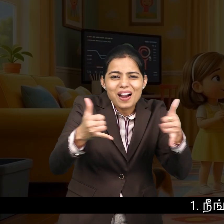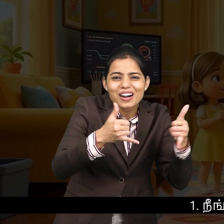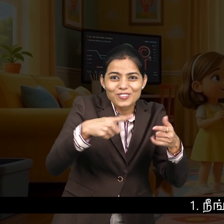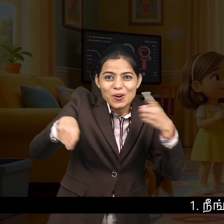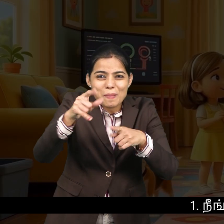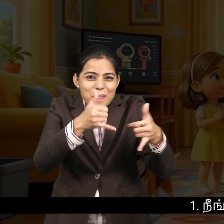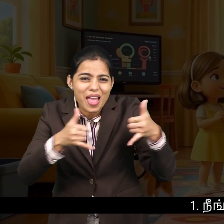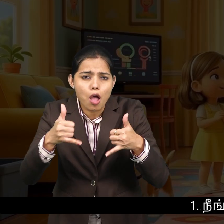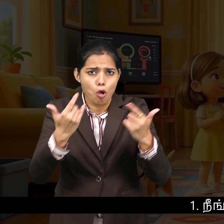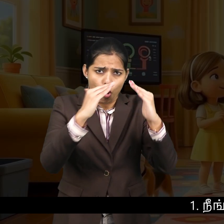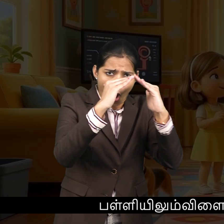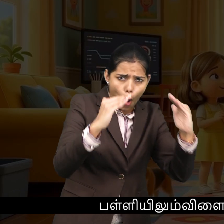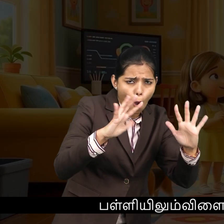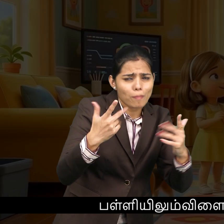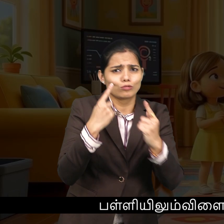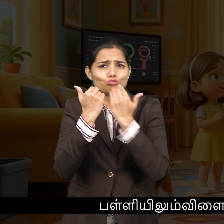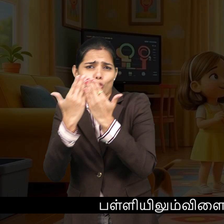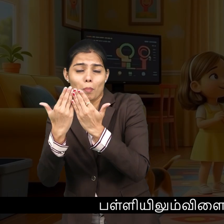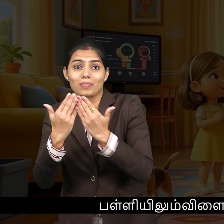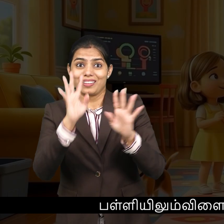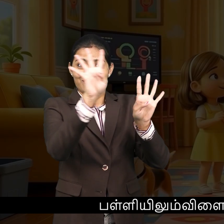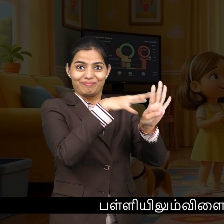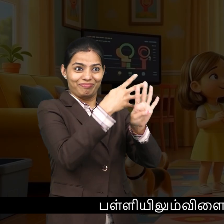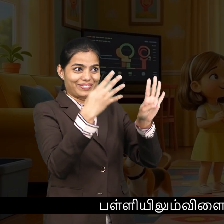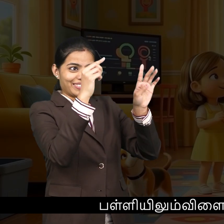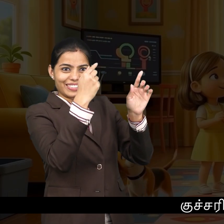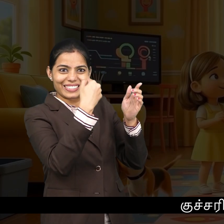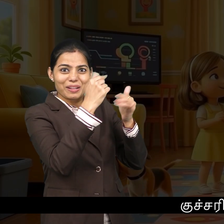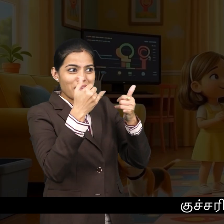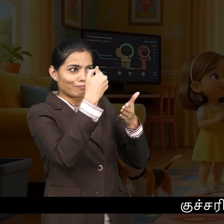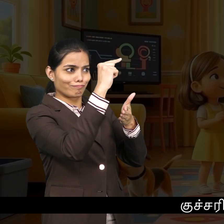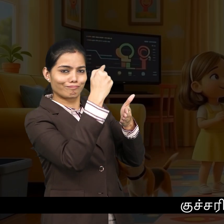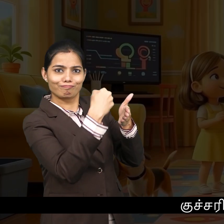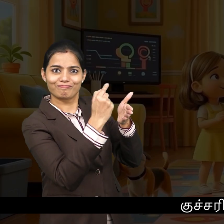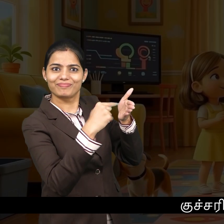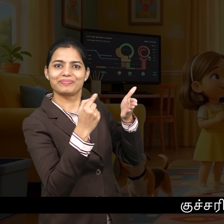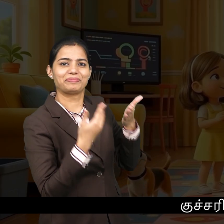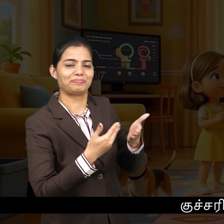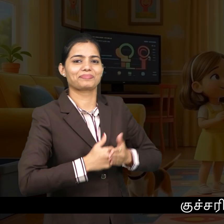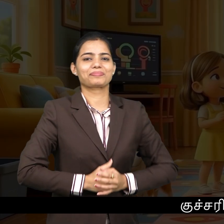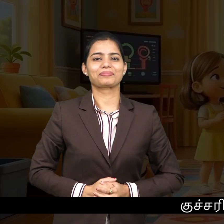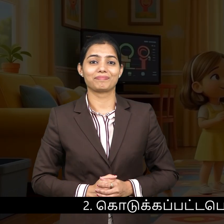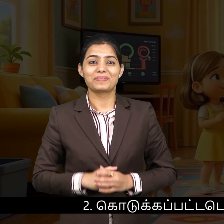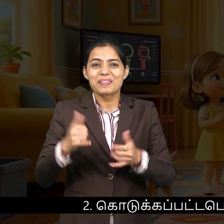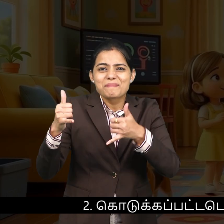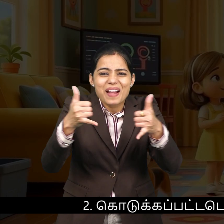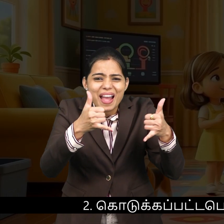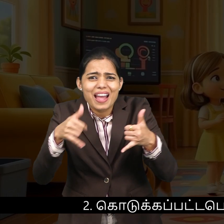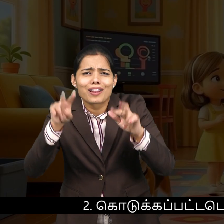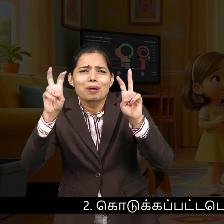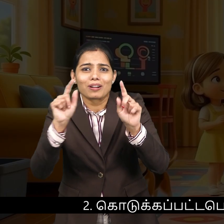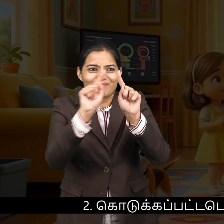1. நீங்கள் வீட்டிலும் பள்ளியிலும் விளையாடும் விளையாட்டுகளுக்கு சரி குறியிடுங்கள்.